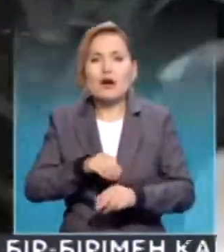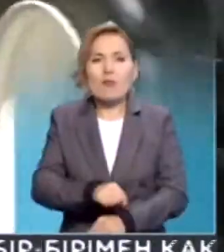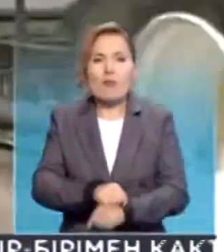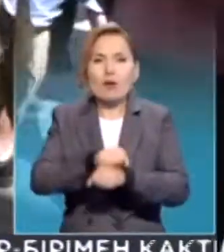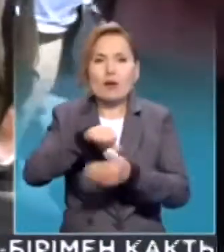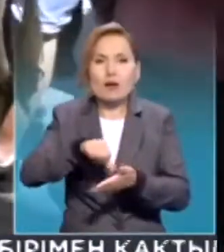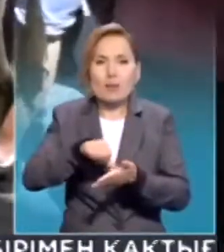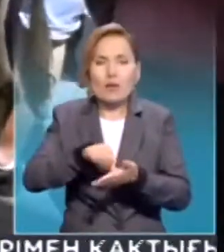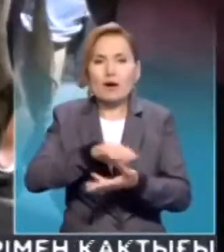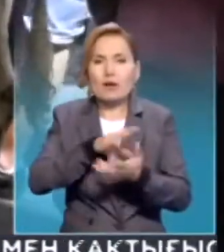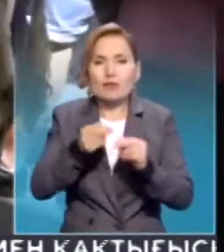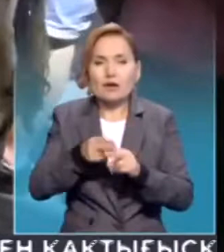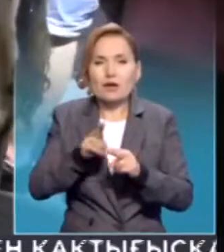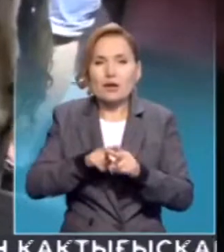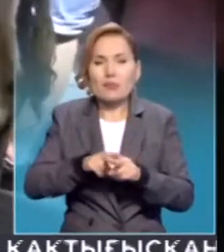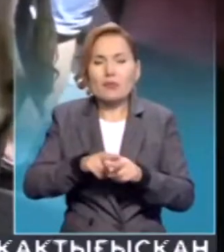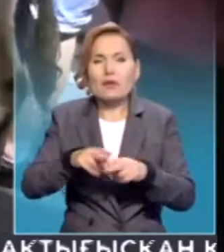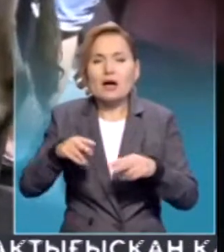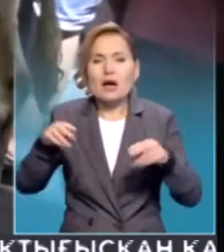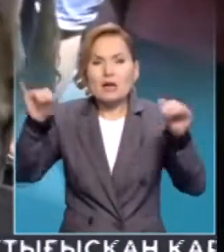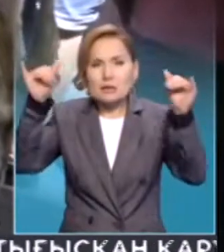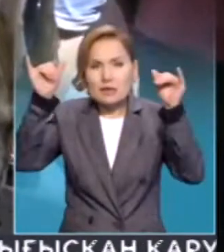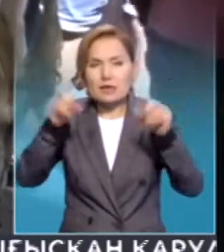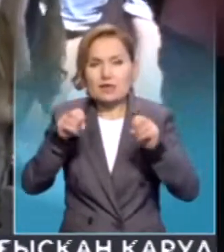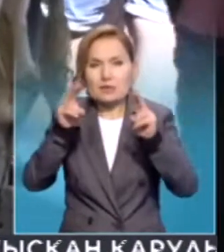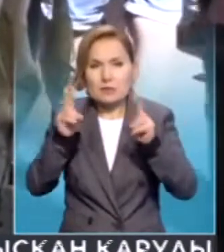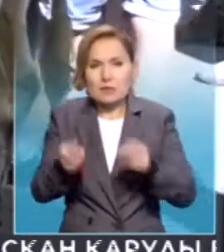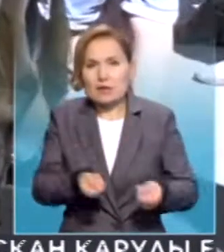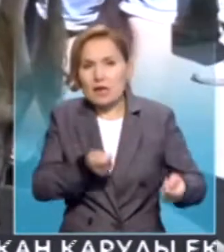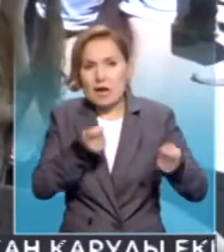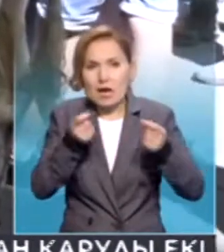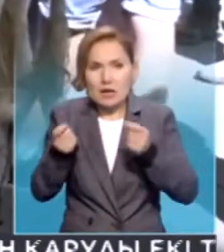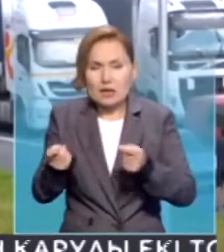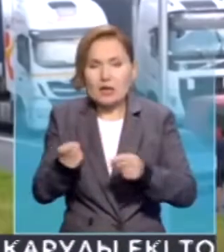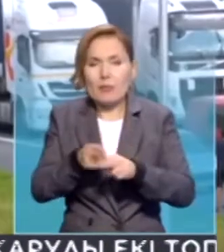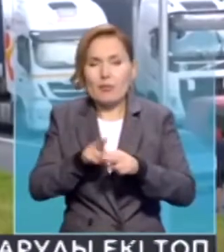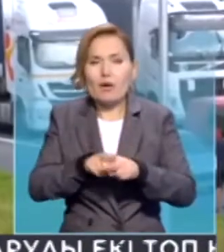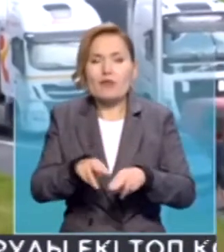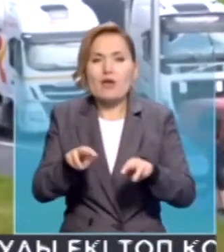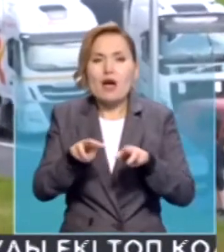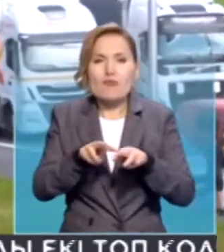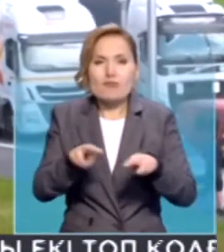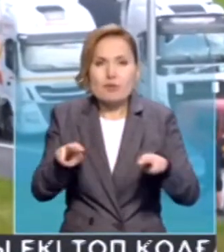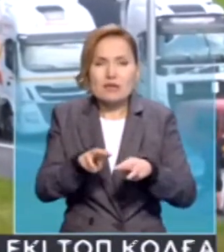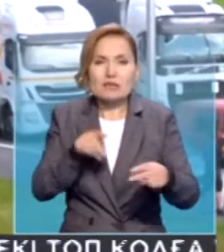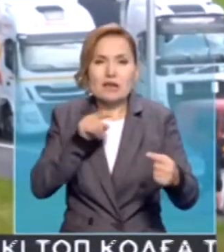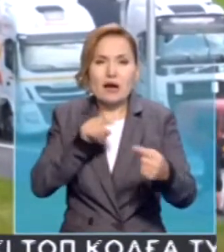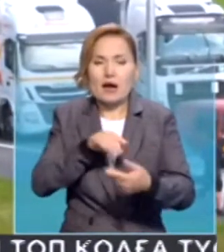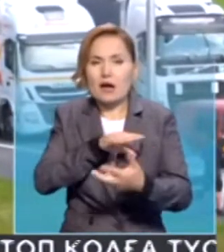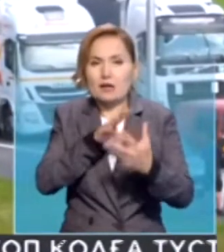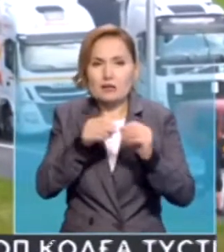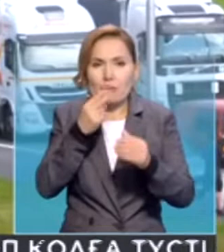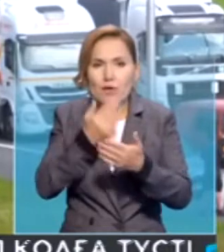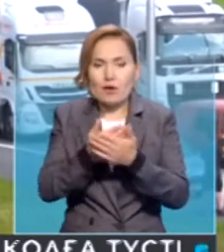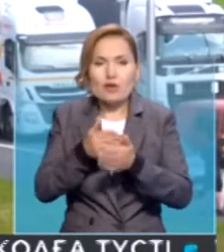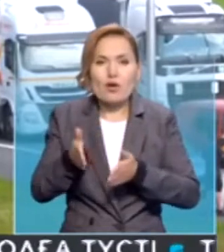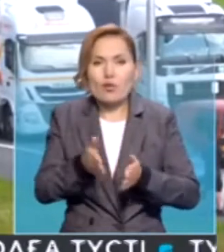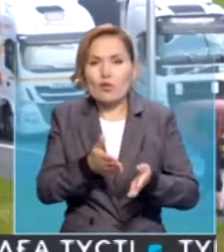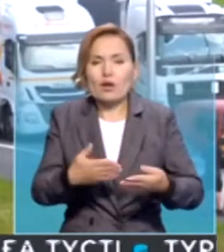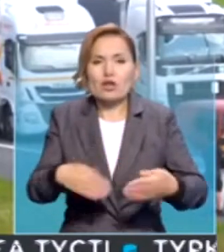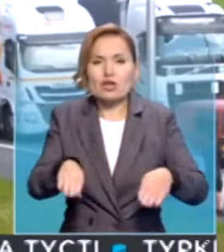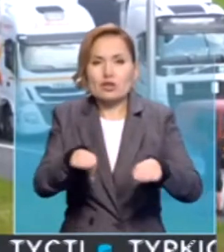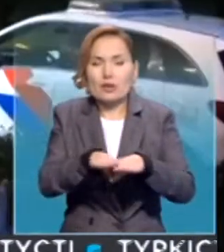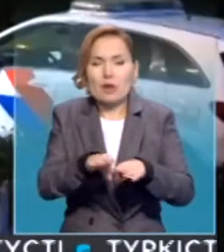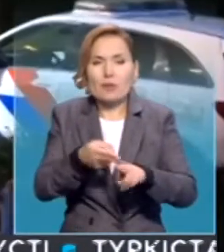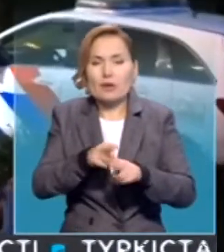күресеміз деген фермерлер сиырларын парламенттің алдына әкеп жайды. Тракторлармен үлкен трассаларды жауып, көлік қозғалысын қиындатты. Табиғат